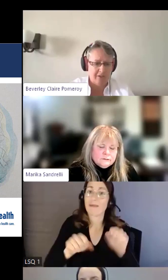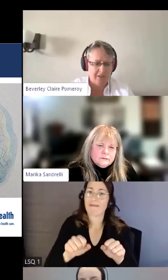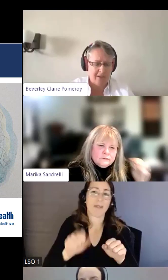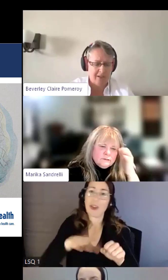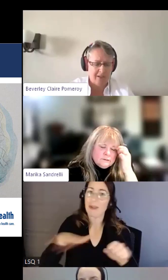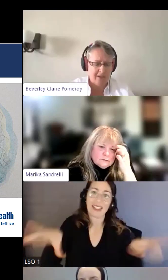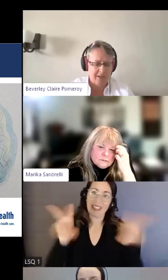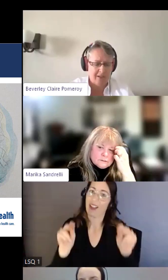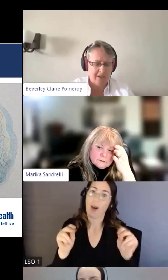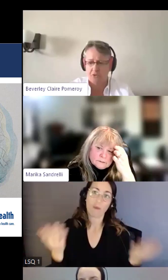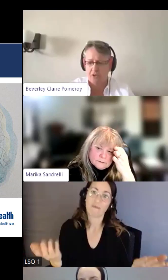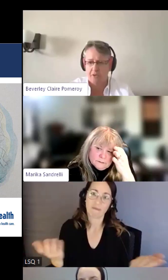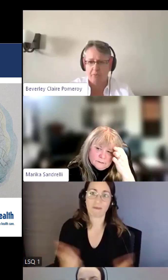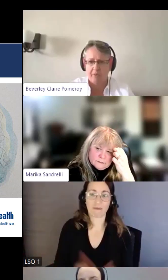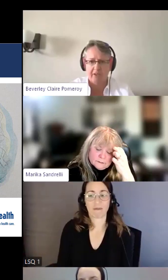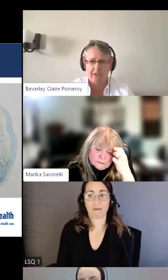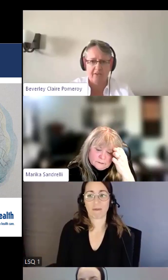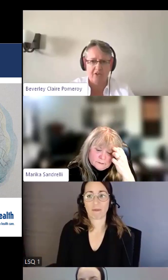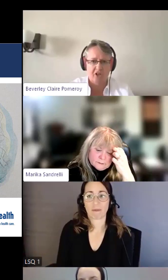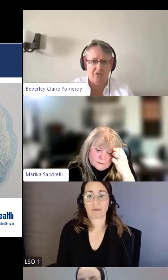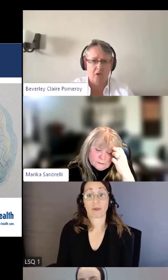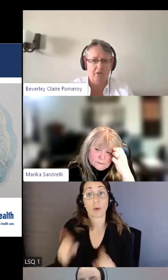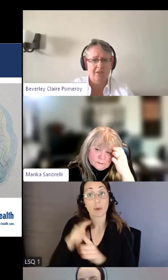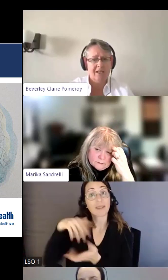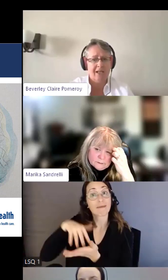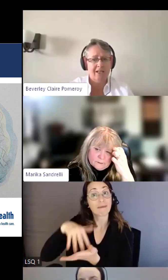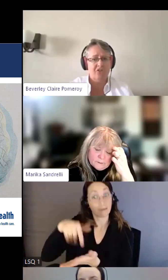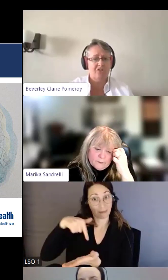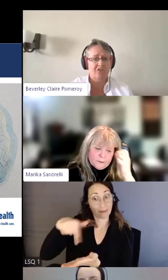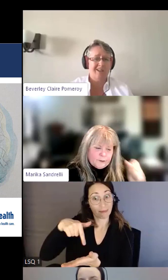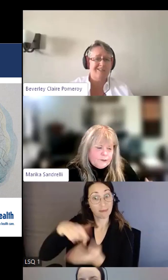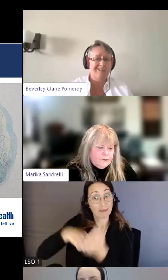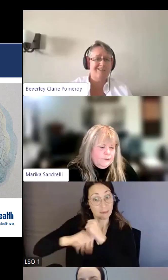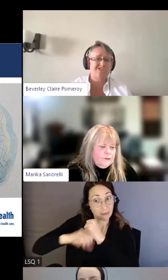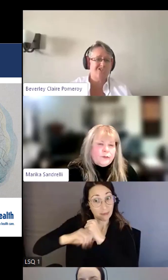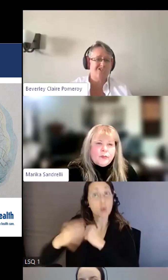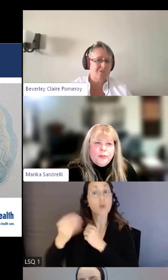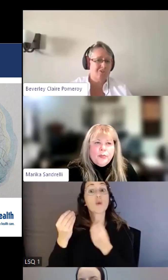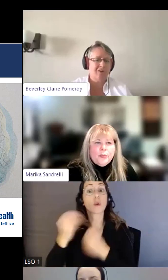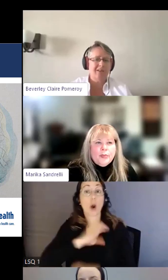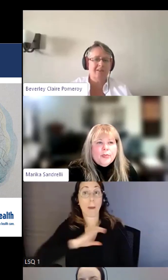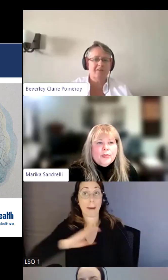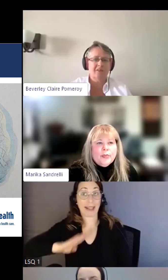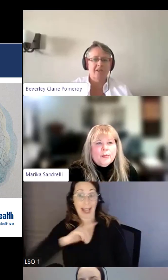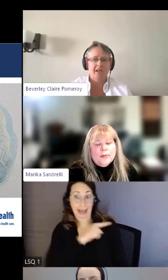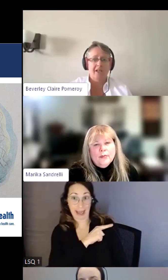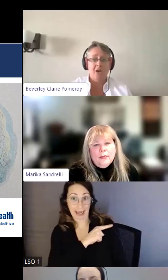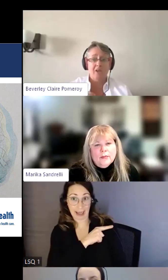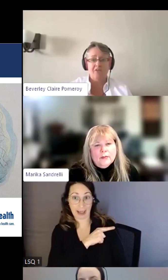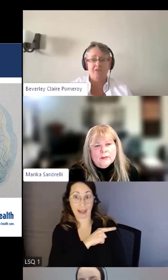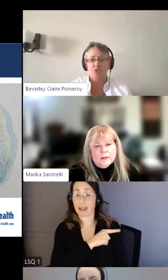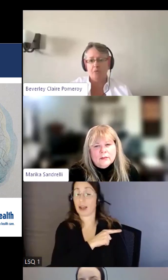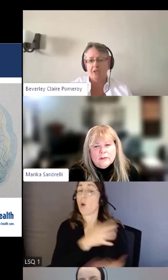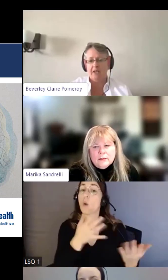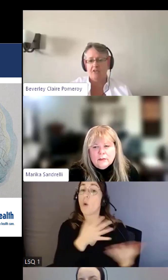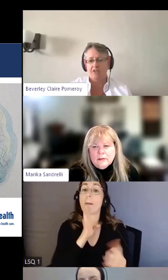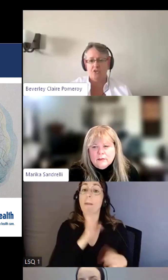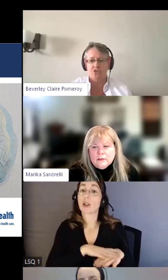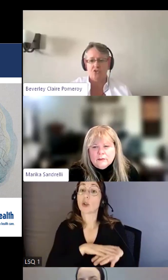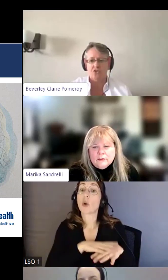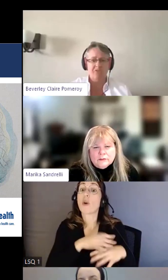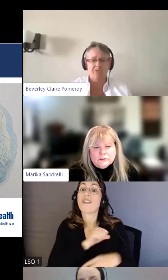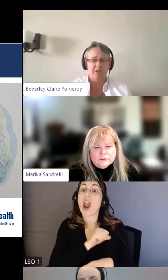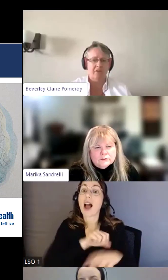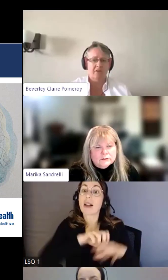en Colombie-Britannique et qui discute justement la violence structurelle et comment est-ce qu'on a normalisé cette souffrance sociale